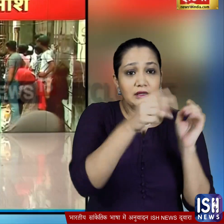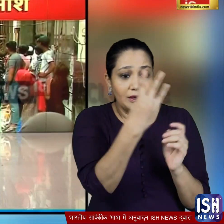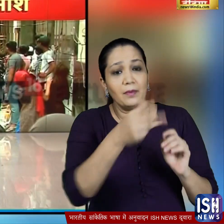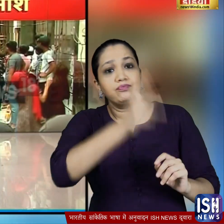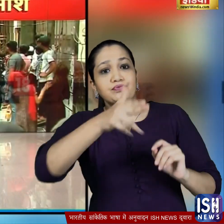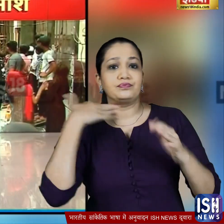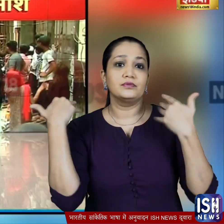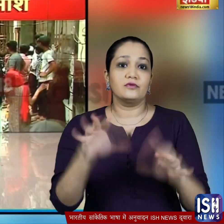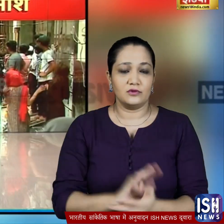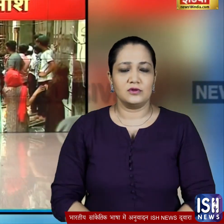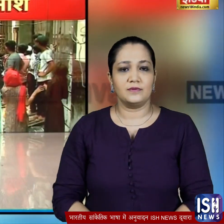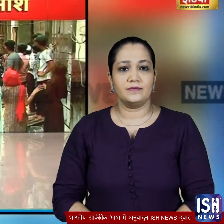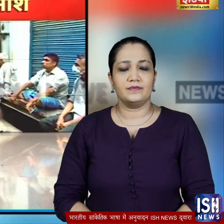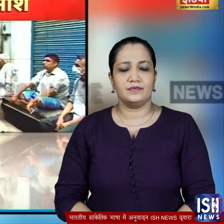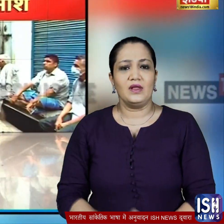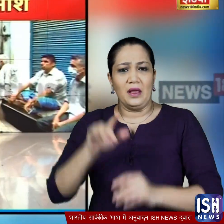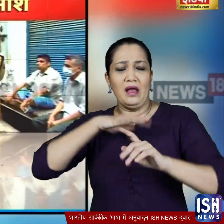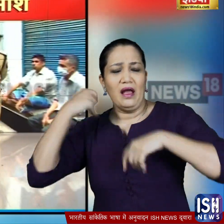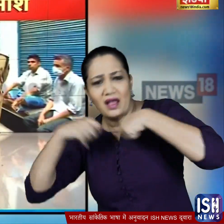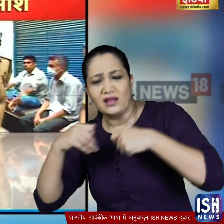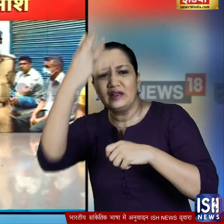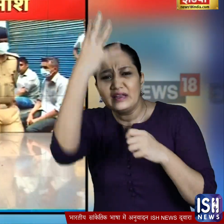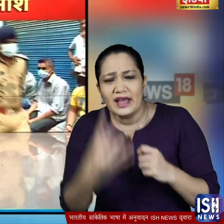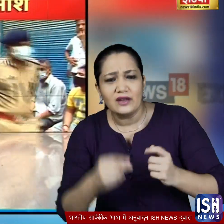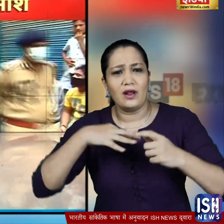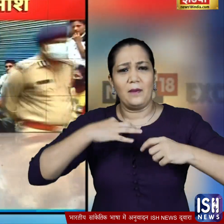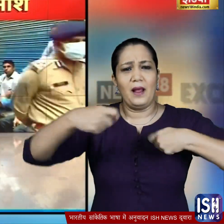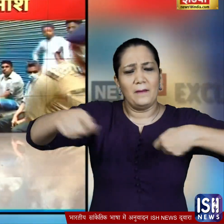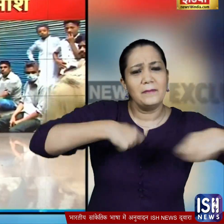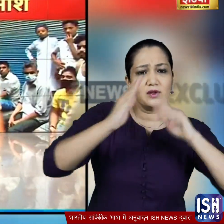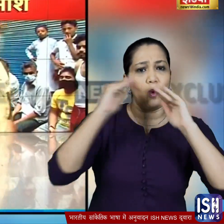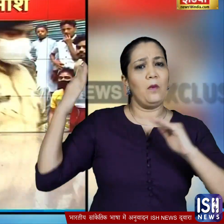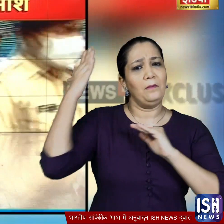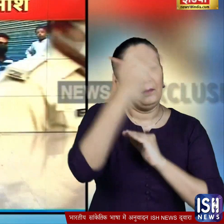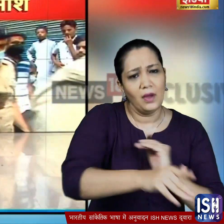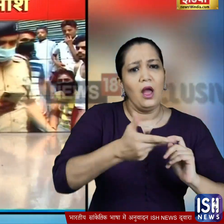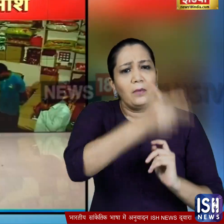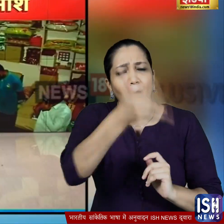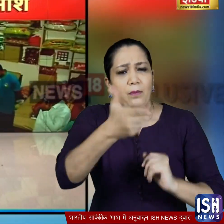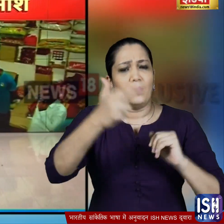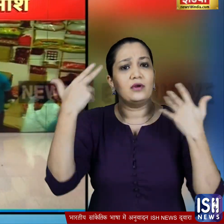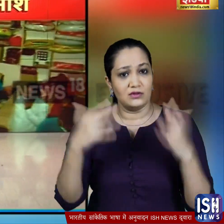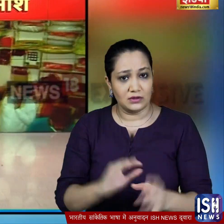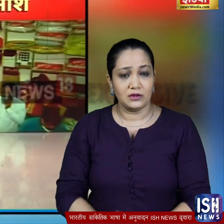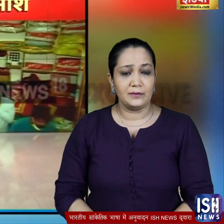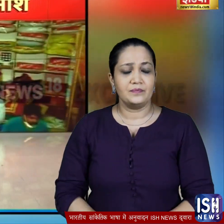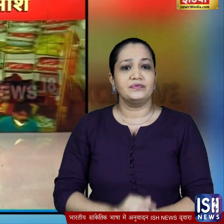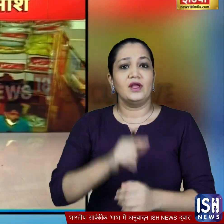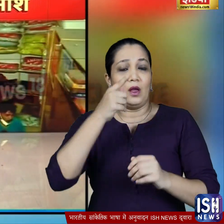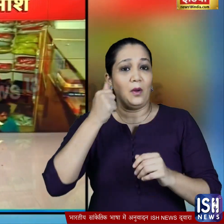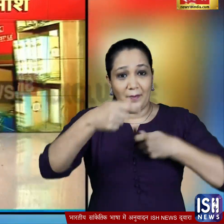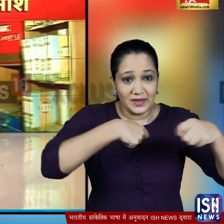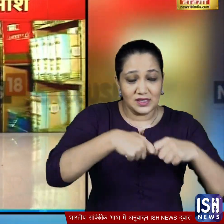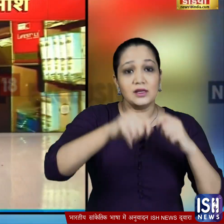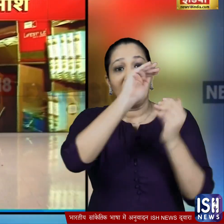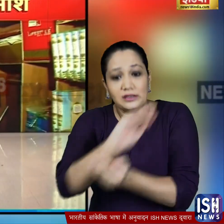दिया। बताया गया कि बदमाशों ने बीती रात एक कपड़ा कारोबारी के घर में घुसकर ताबड़तोड़ फायरिंग की। इस हमले में कपड़ा कारोबारी और उसके